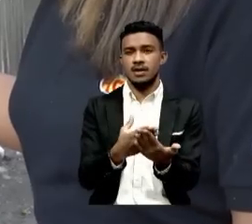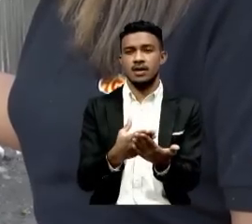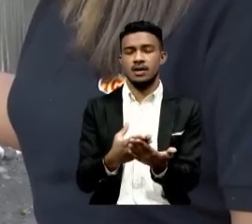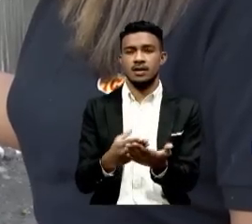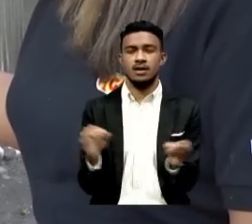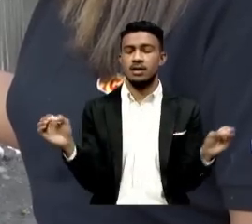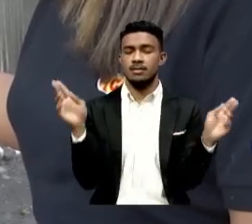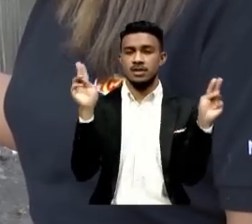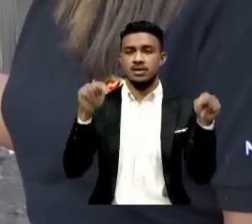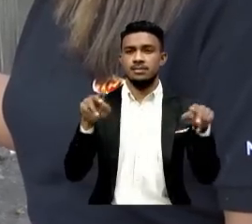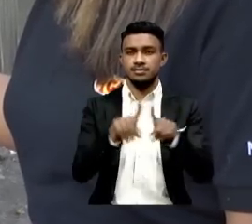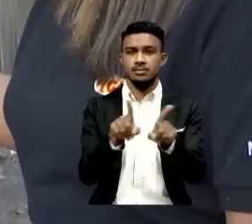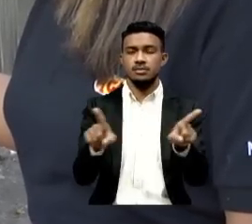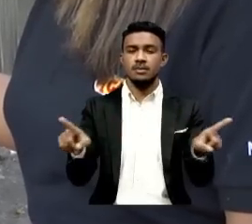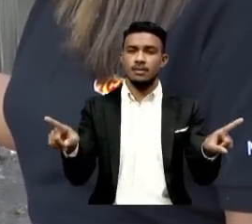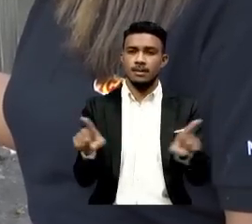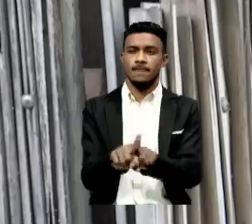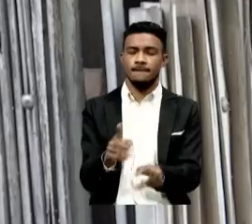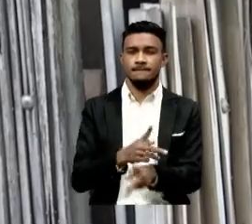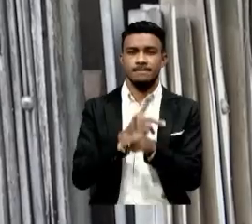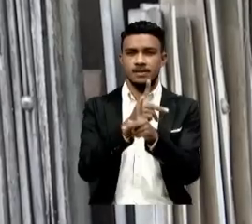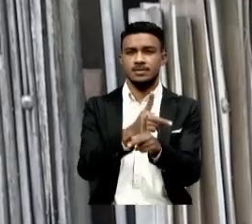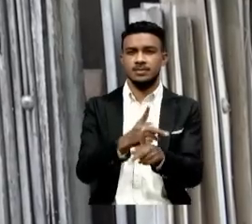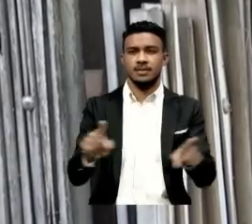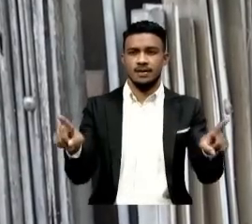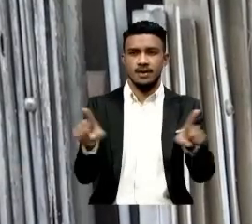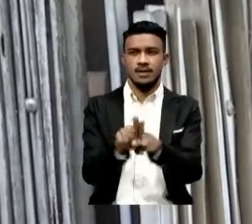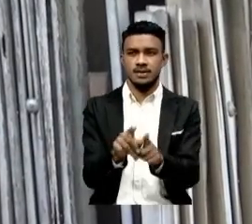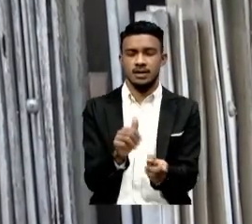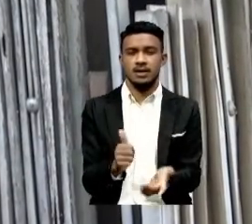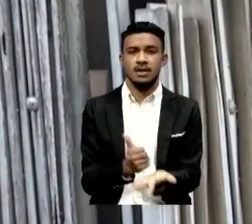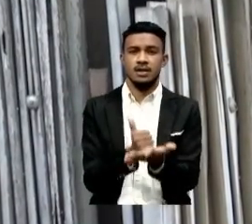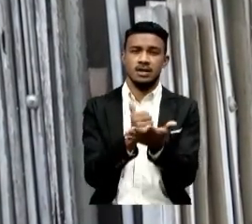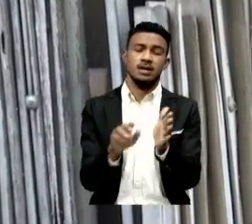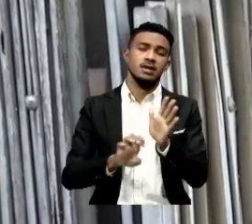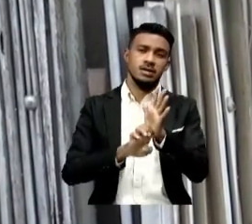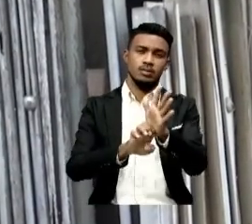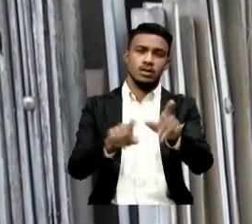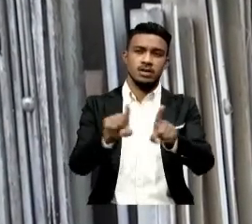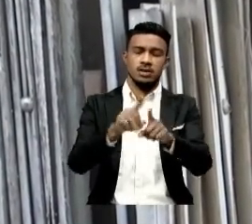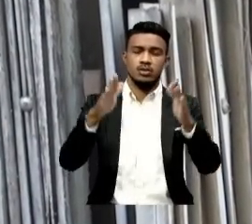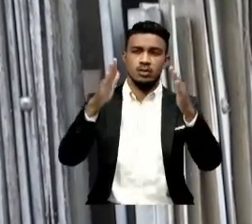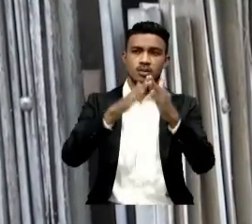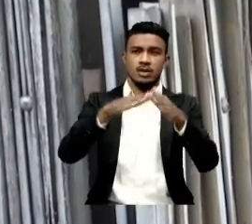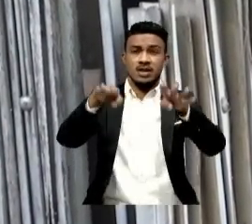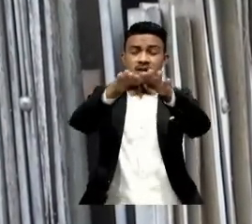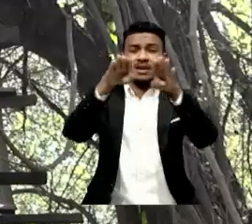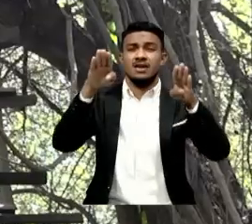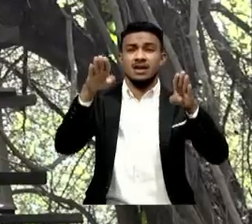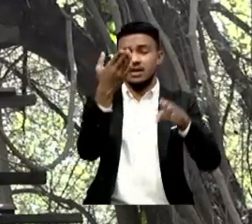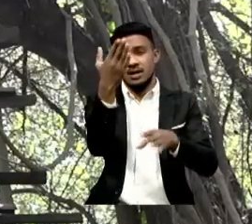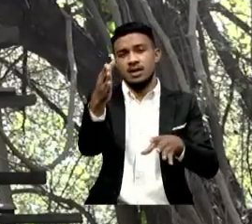Ma be ida hanese ne ne. Trata hanese buat ne be por exemplo uma ne hanoin liliu ma kuma ne kalentaha ne ni hola